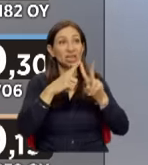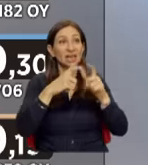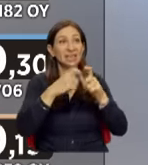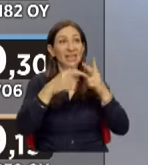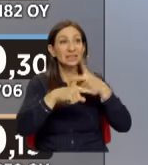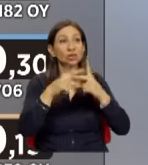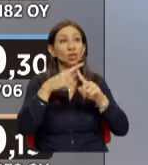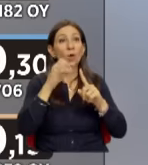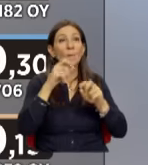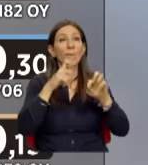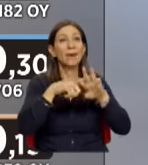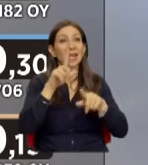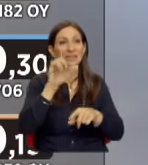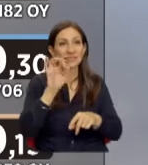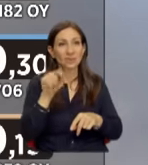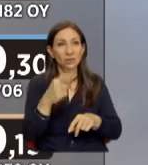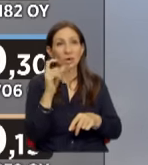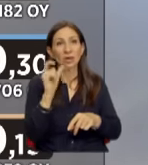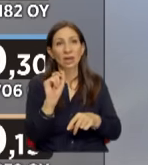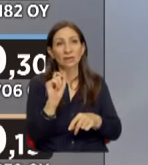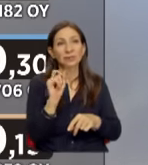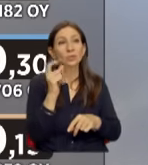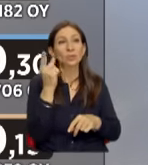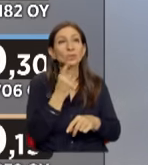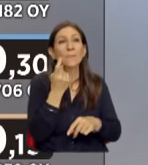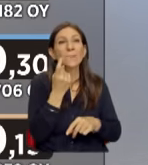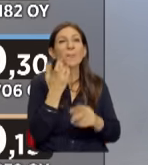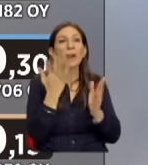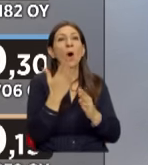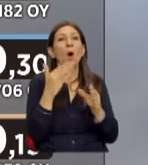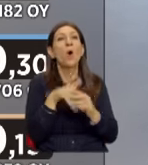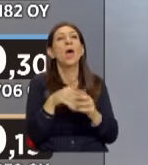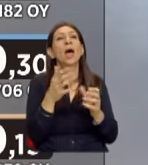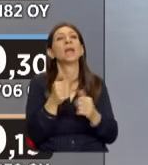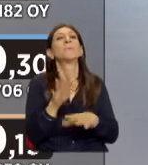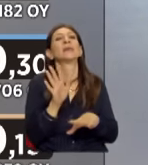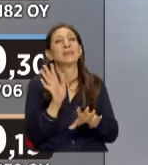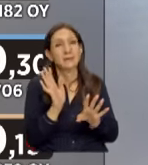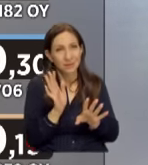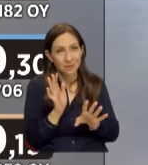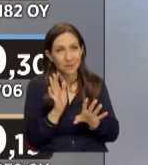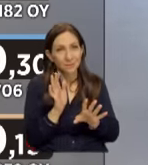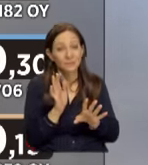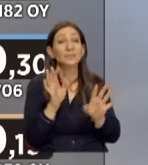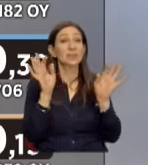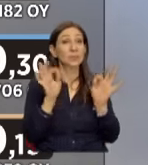ise 0,90. İyi Parti %1 oy bile alamadı Cengiz Topel Yıldırım ismiyle. Şimdi buranın bir